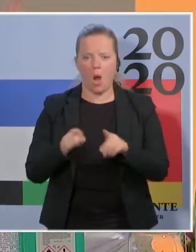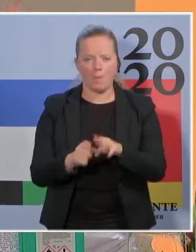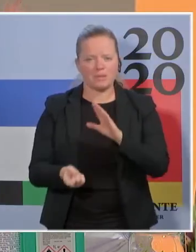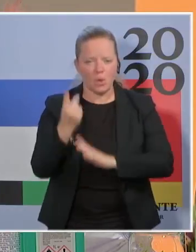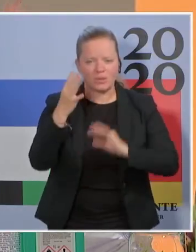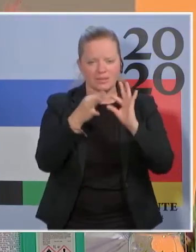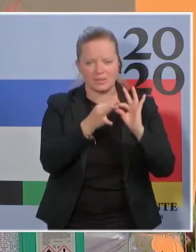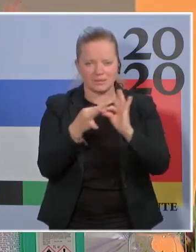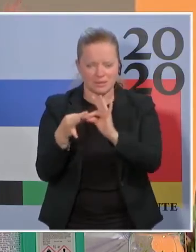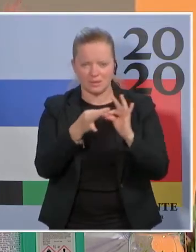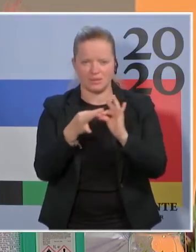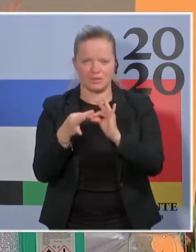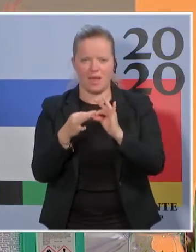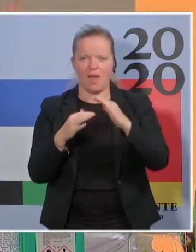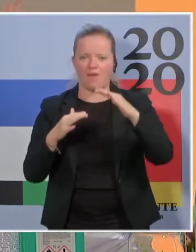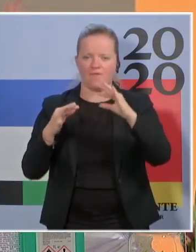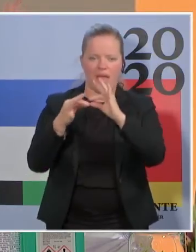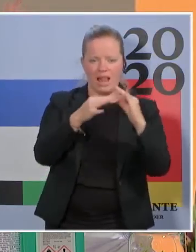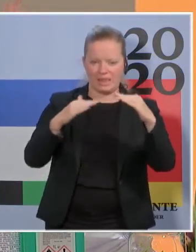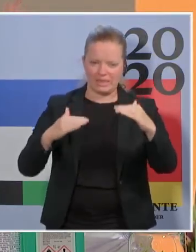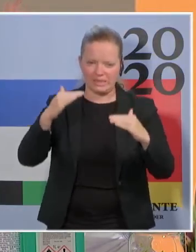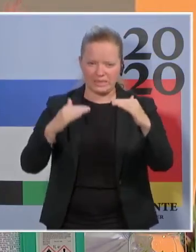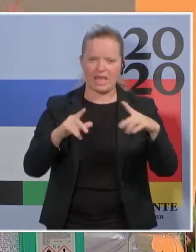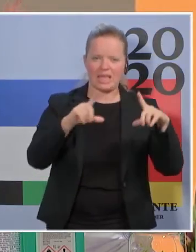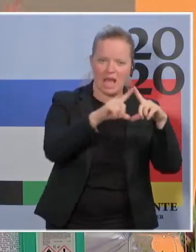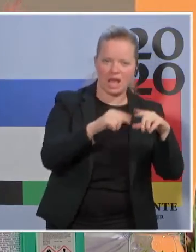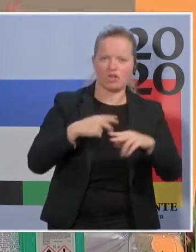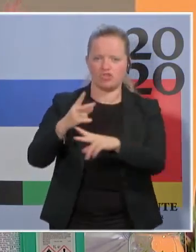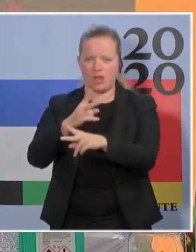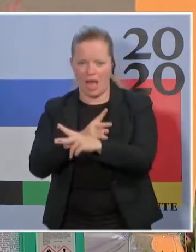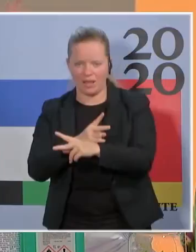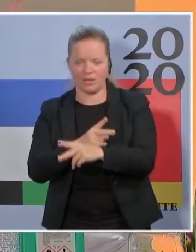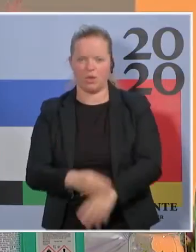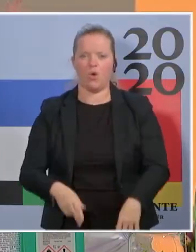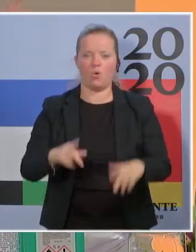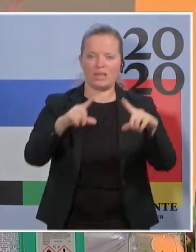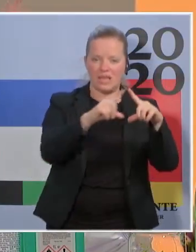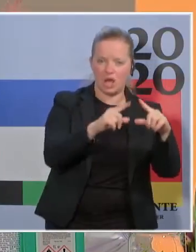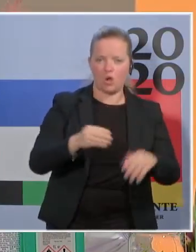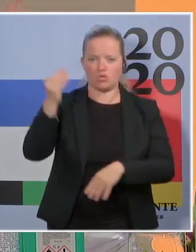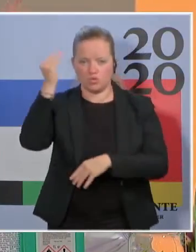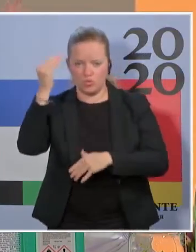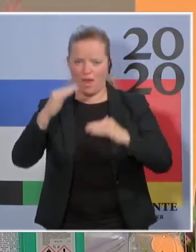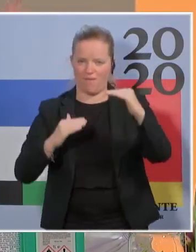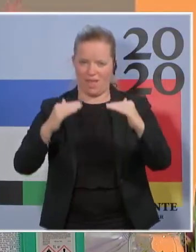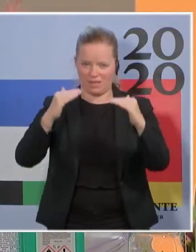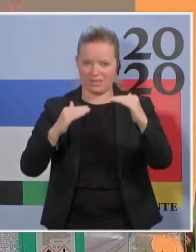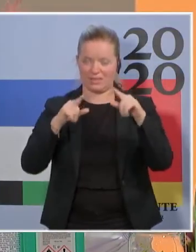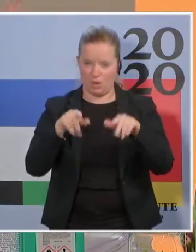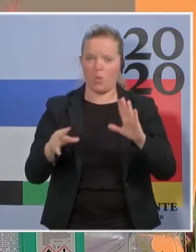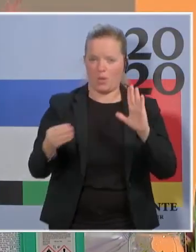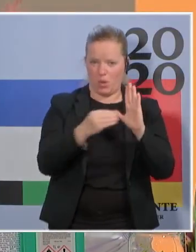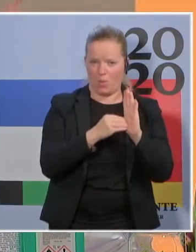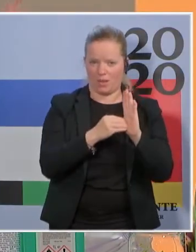sind, im Verhältnis zwischen Kirche und Staat und zwischen Kirche und Schule, übernommen hat. Und er hat es so